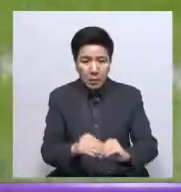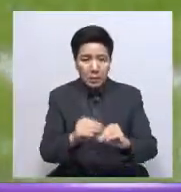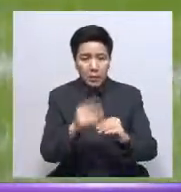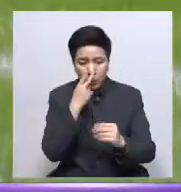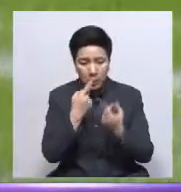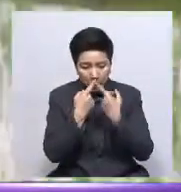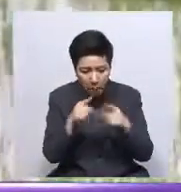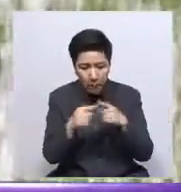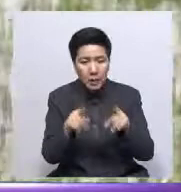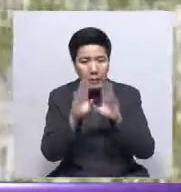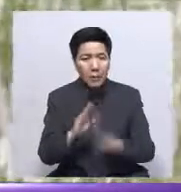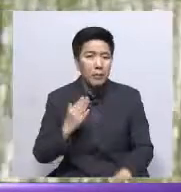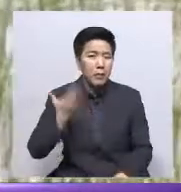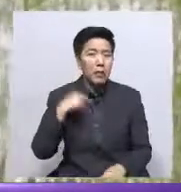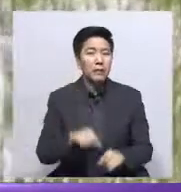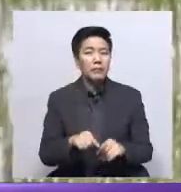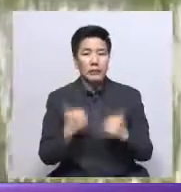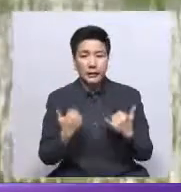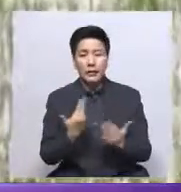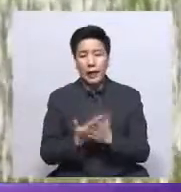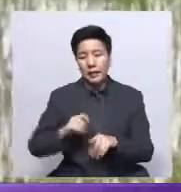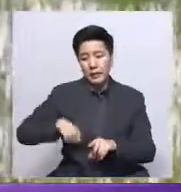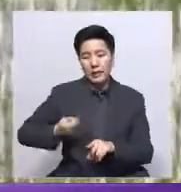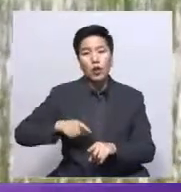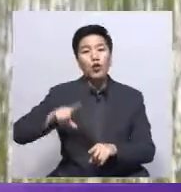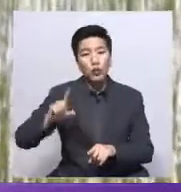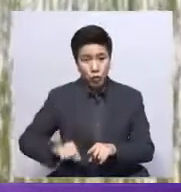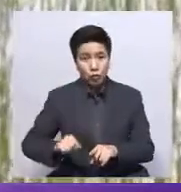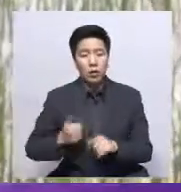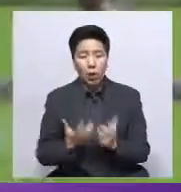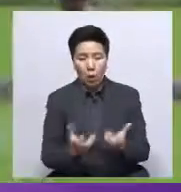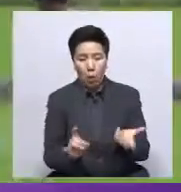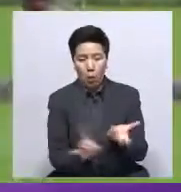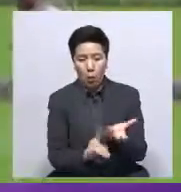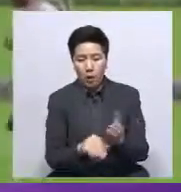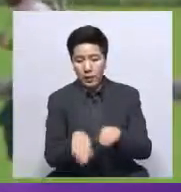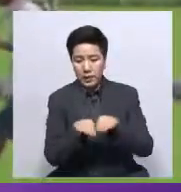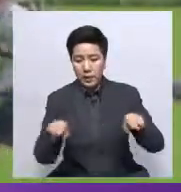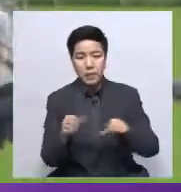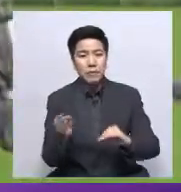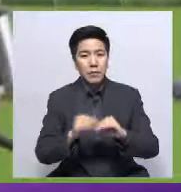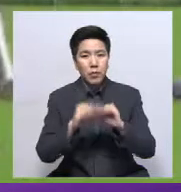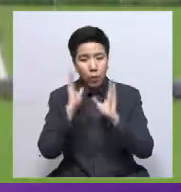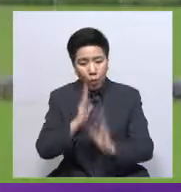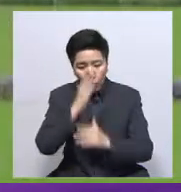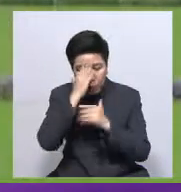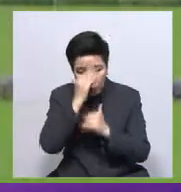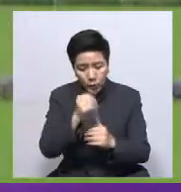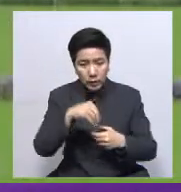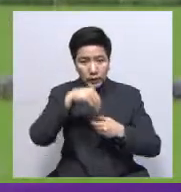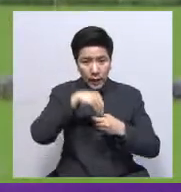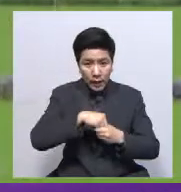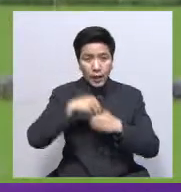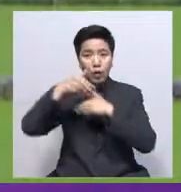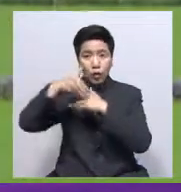และมีความแปลกใหม่จากการใช้นวัตกรรมทำให้ต้นทุนน้อยลงสินค้ามีคุณภาพมาตรฐานมากขึ้นเป็นที่สนใจของตลาดทั้ง